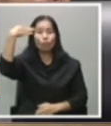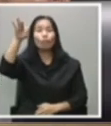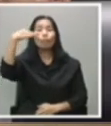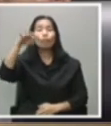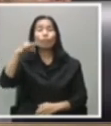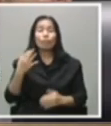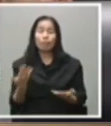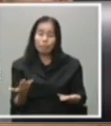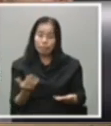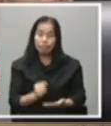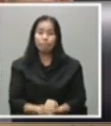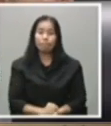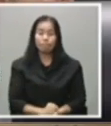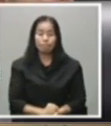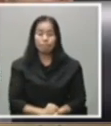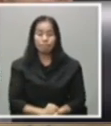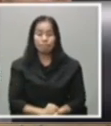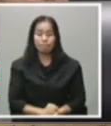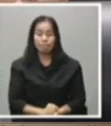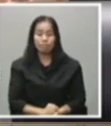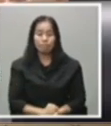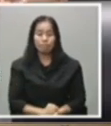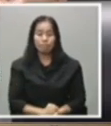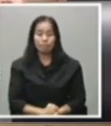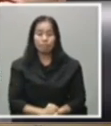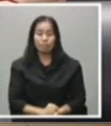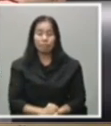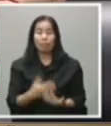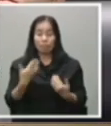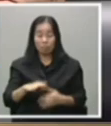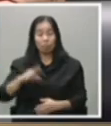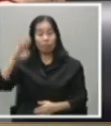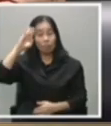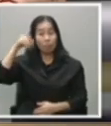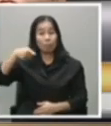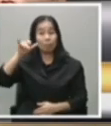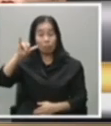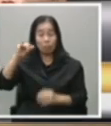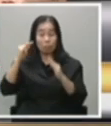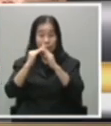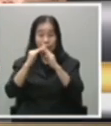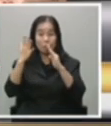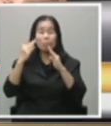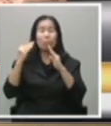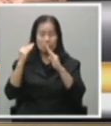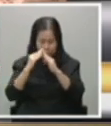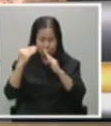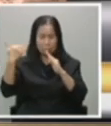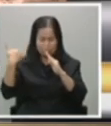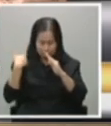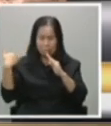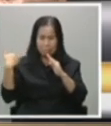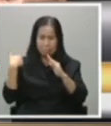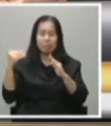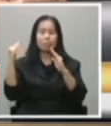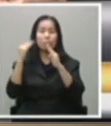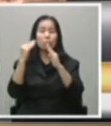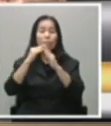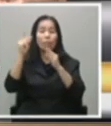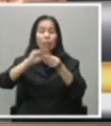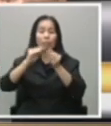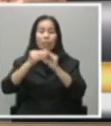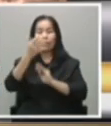รีและข้อเท็จจริงยังปรากฏว่าพลเอกประยุทธ์ไม่ใช่ไม่มีบ้านนะครับมีบ้านพักอยู่บ้านเลข